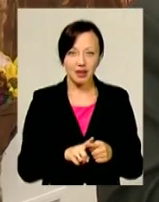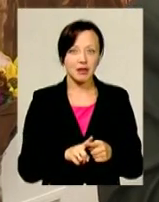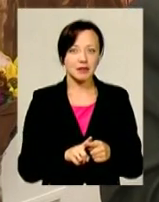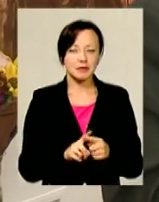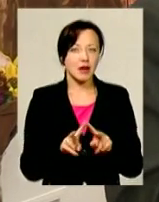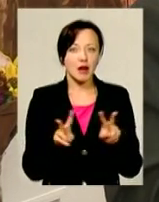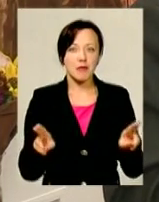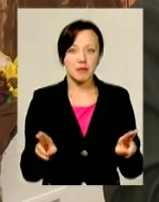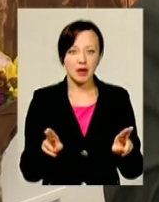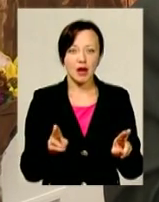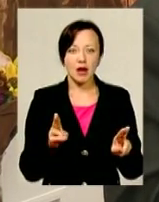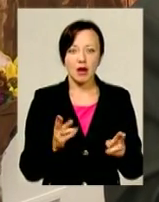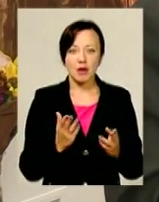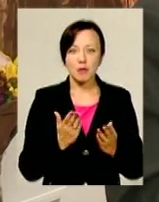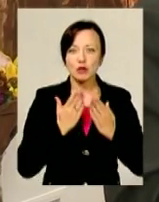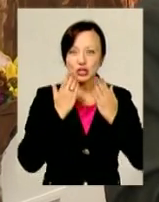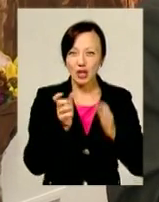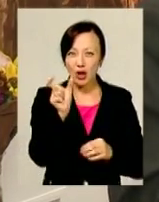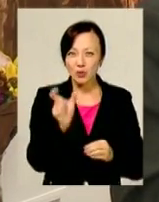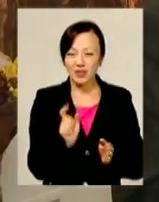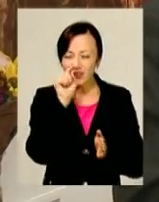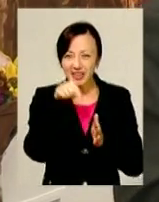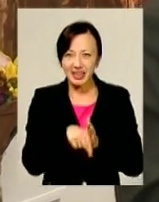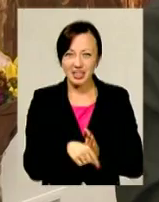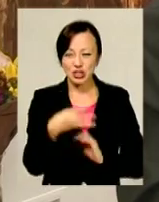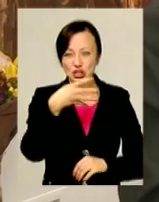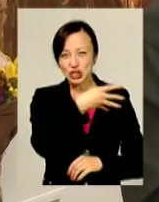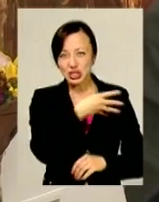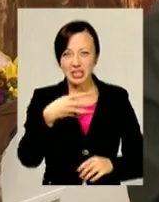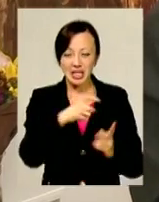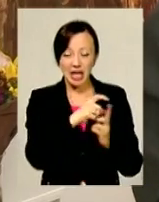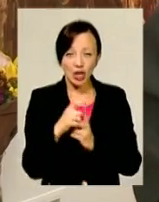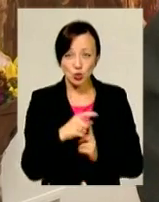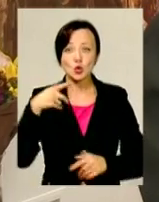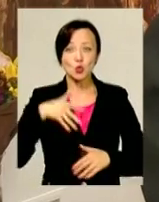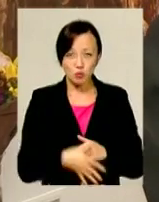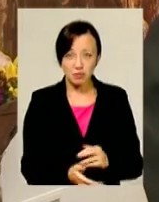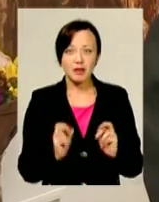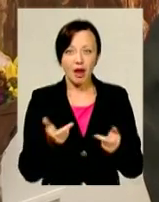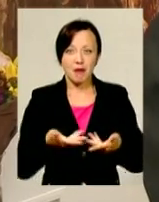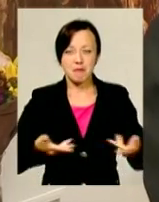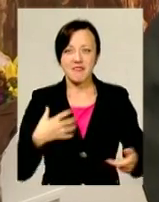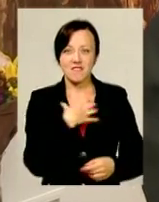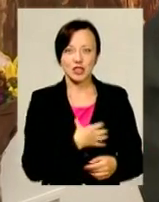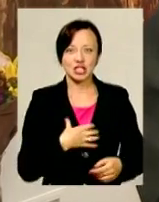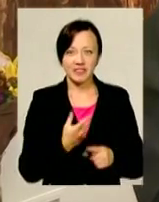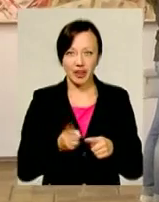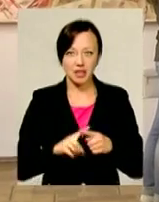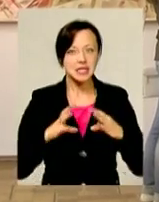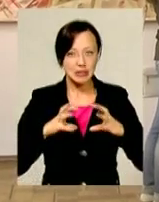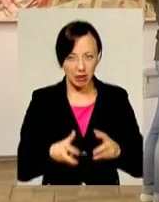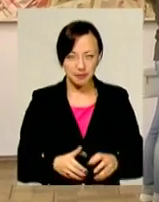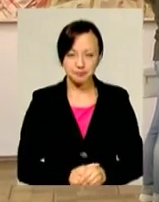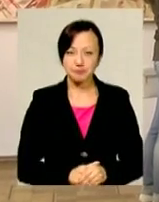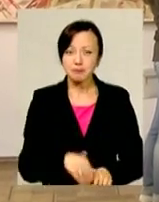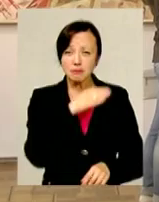знаєте, прочитай людину, вникни хоч в так 4 рядочка і зрозумій, наскільки ми важливі на цій землі.